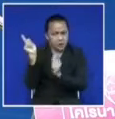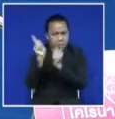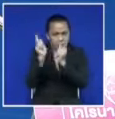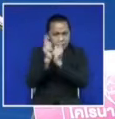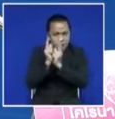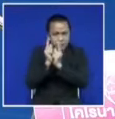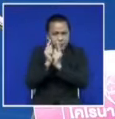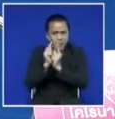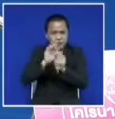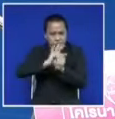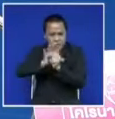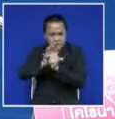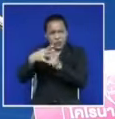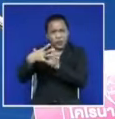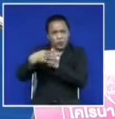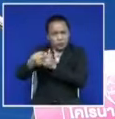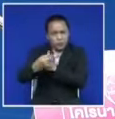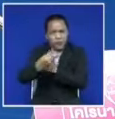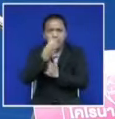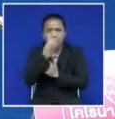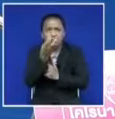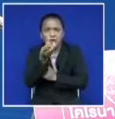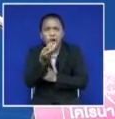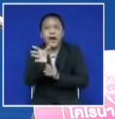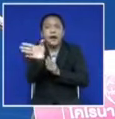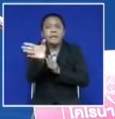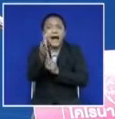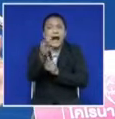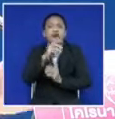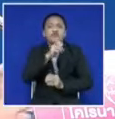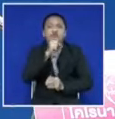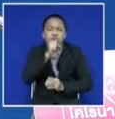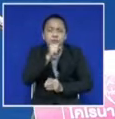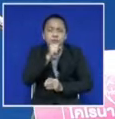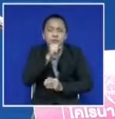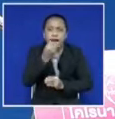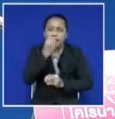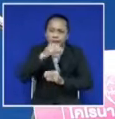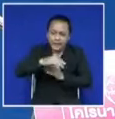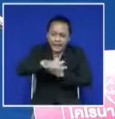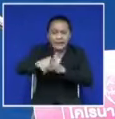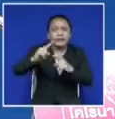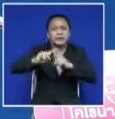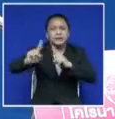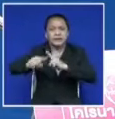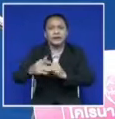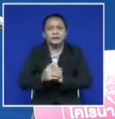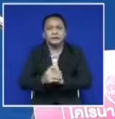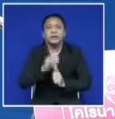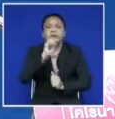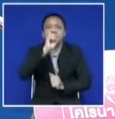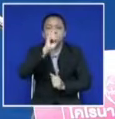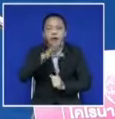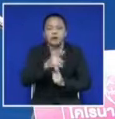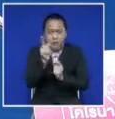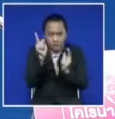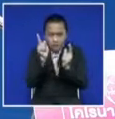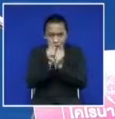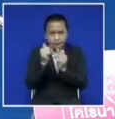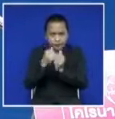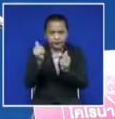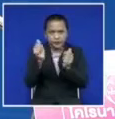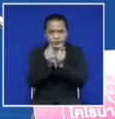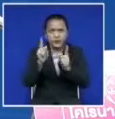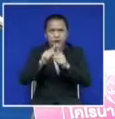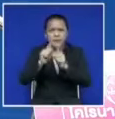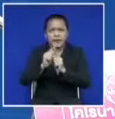เปื้อนเชื้อในอาหารต่างๆอย่างเช่นในปลาแซลมอนในอาหารทะเลบางประเภทเรียนว่าการพบแบบนั้นคือการพ